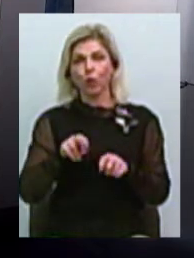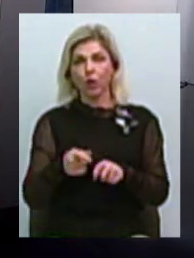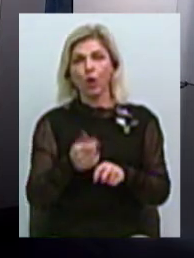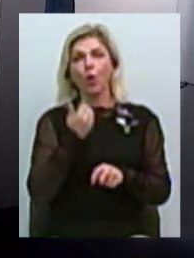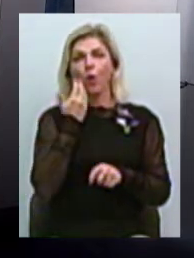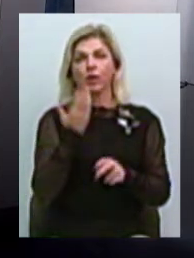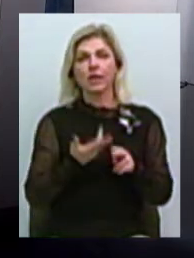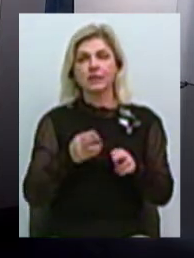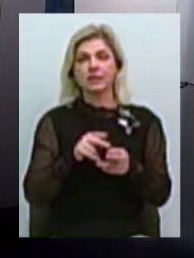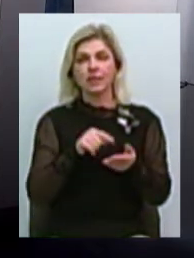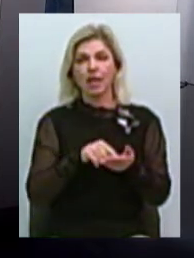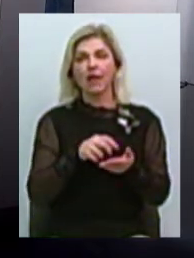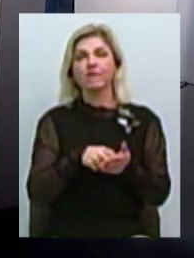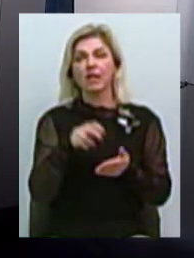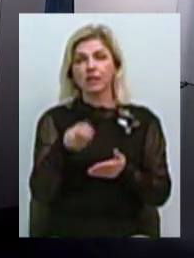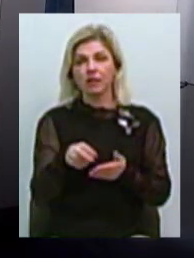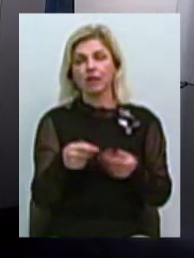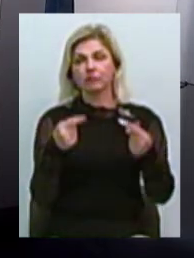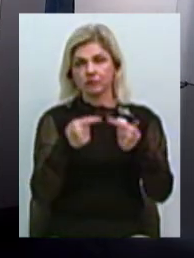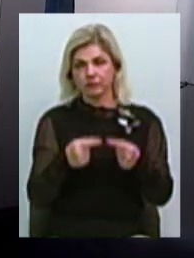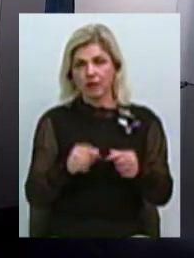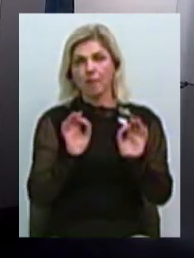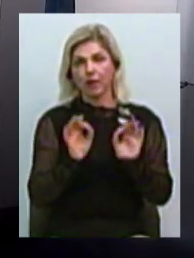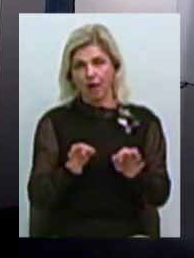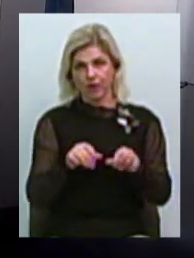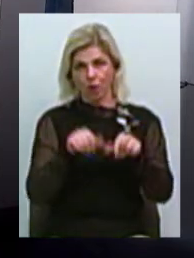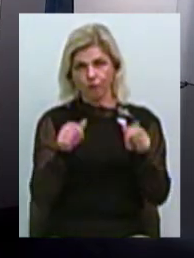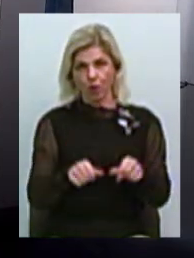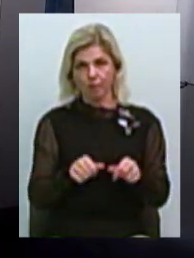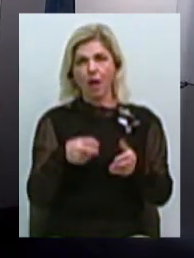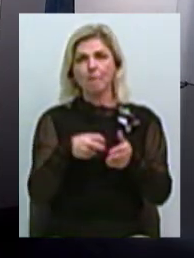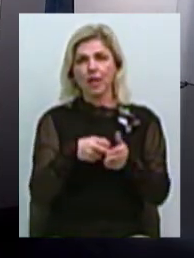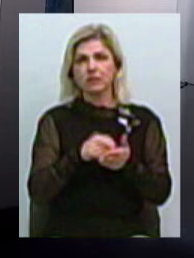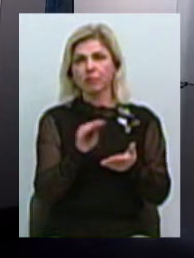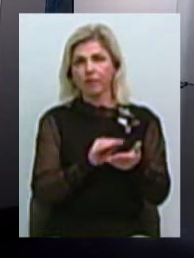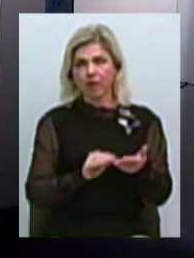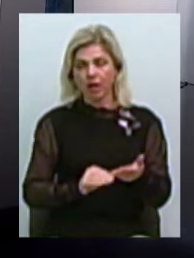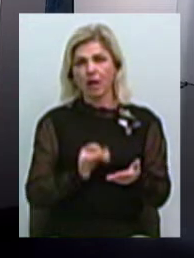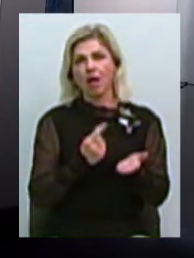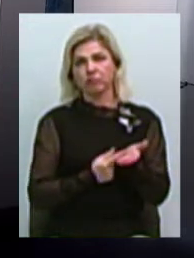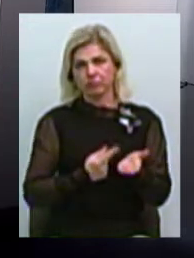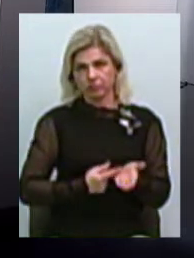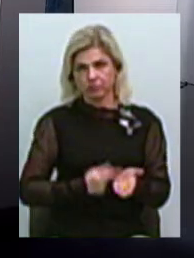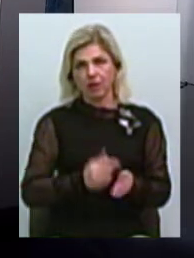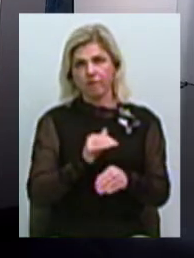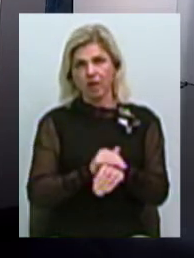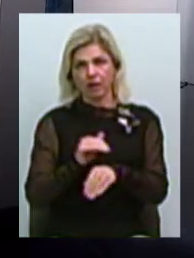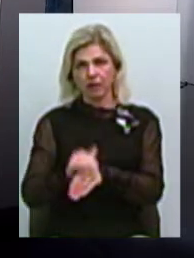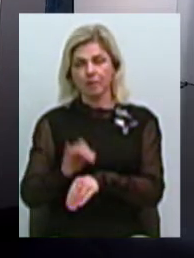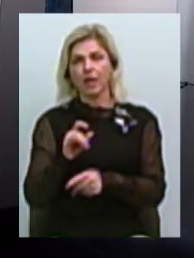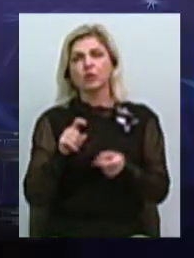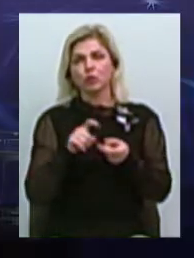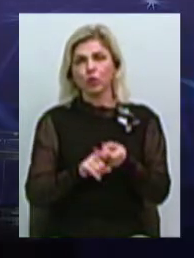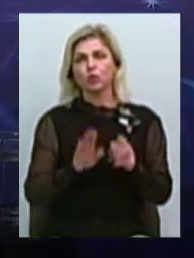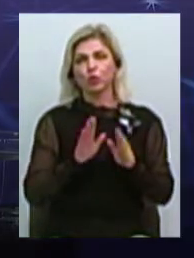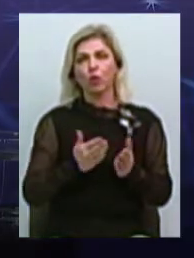коли це звернення відповідно оформлено в письмовому вигляді, з аргументами. Ну, скажімо, і стосується лише